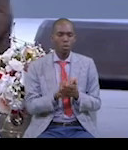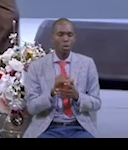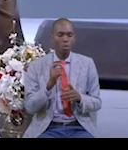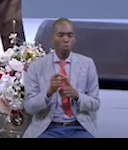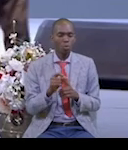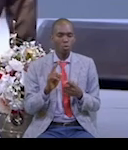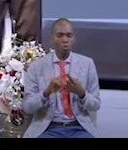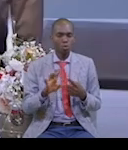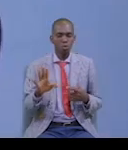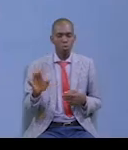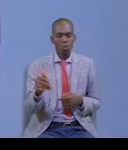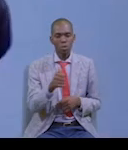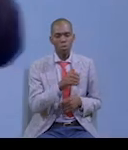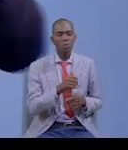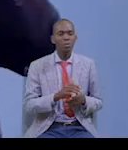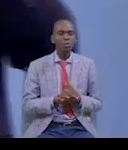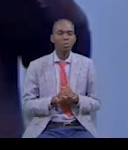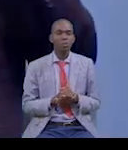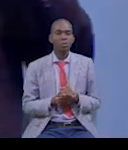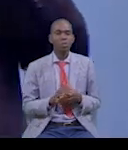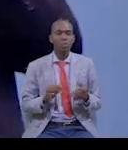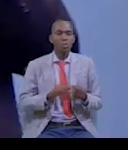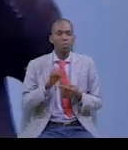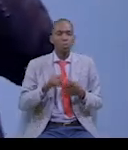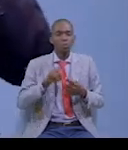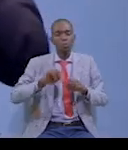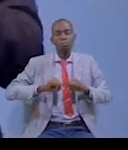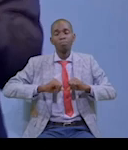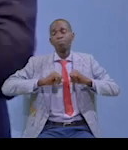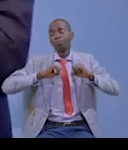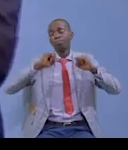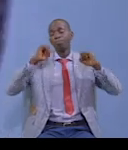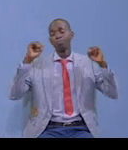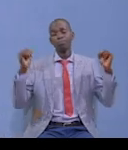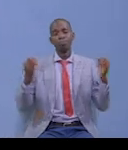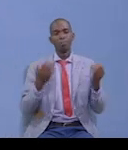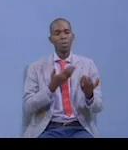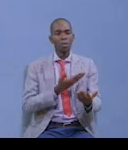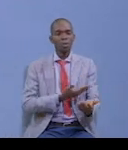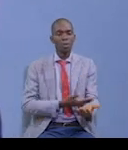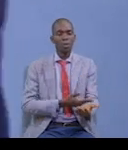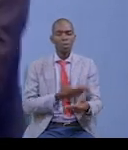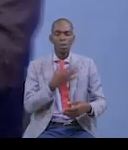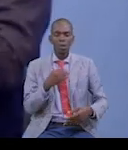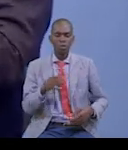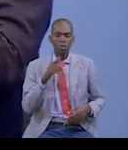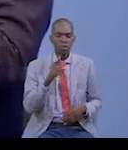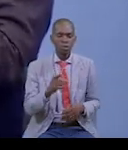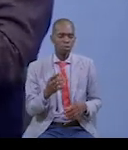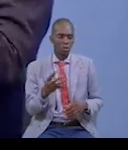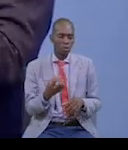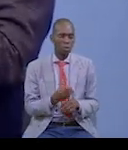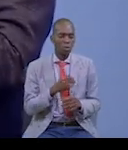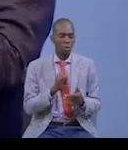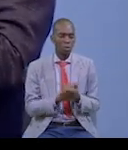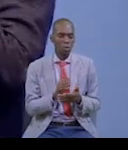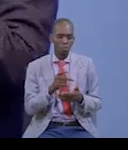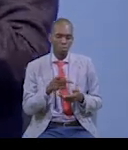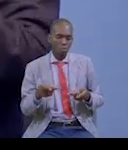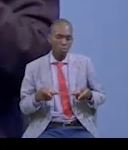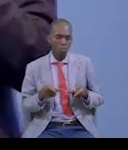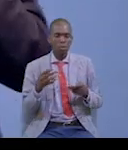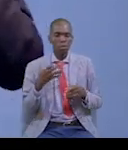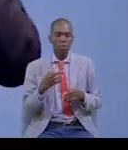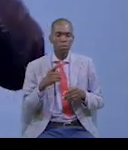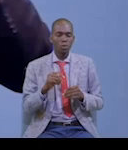ఆ వాక్కును మీకు వర్తింప చేసుకుంటే, మీరు ఉదయాన్నే లెగోగానే, యు టేక్ ఏ పోర్షన్ ఆఫ్ స్క్రిప్చర్, లేఖన